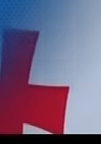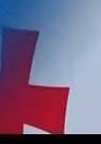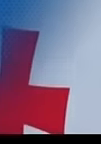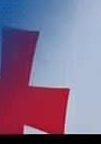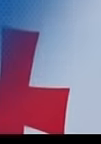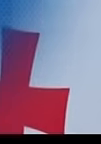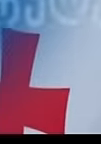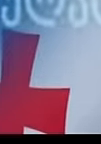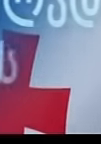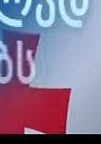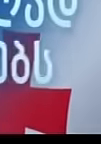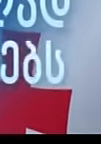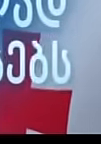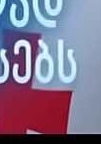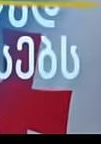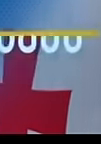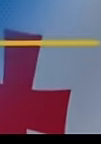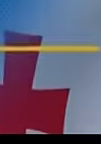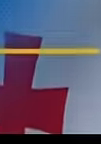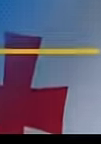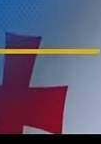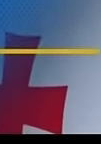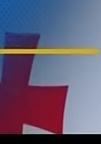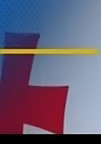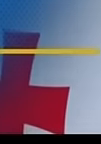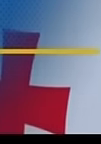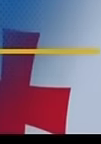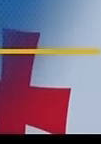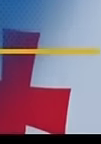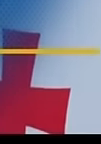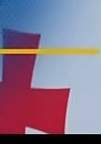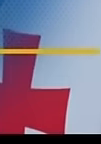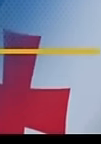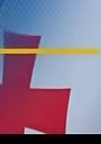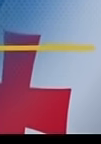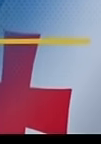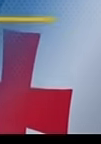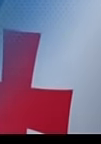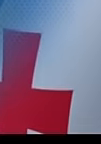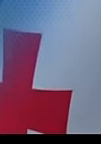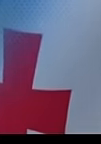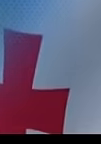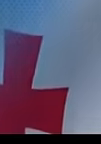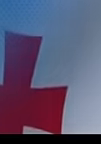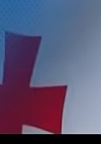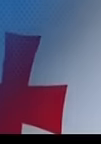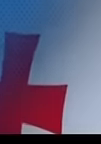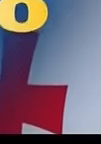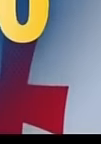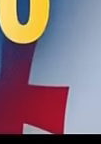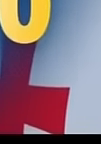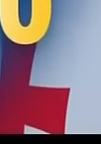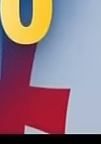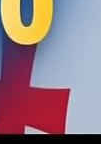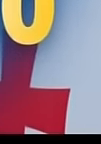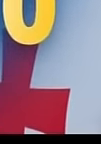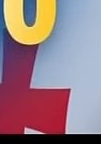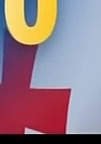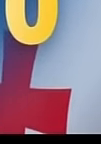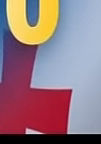მოხმარების მედიკამენტებს სახელმწიფო სრულად დაუფინანსებს. პირველადი ჯანდაცვის მიწოდამადობისა და ხარისხის გაუმჯობესების ხარჯზე დაავადებების